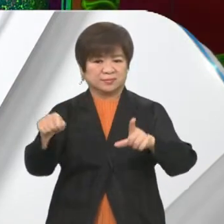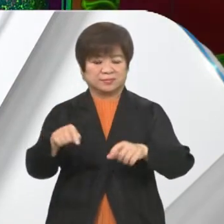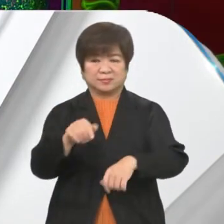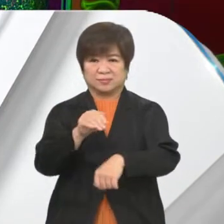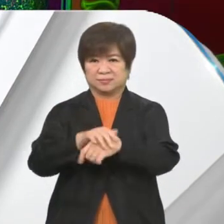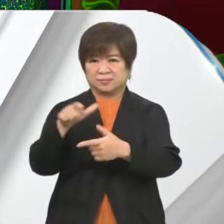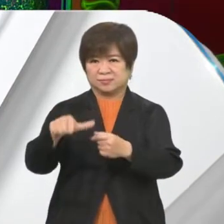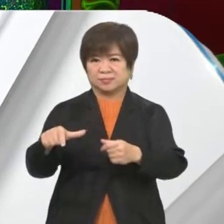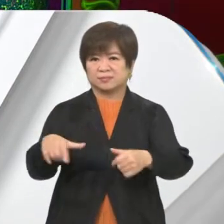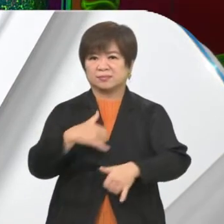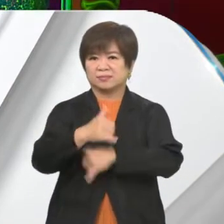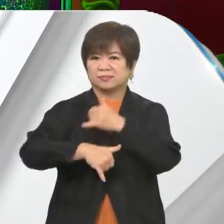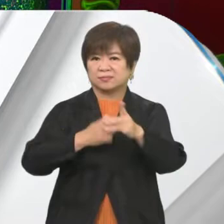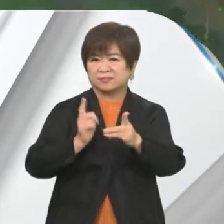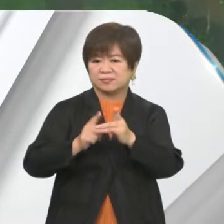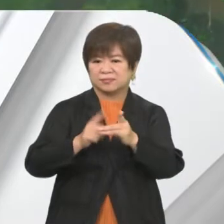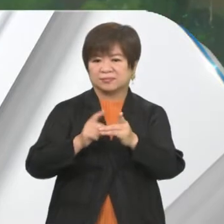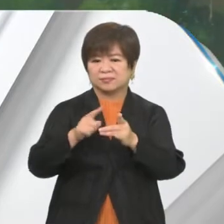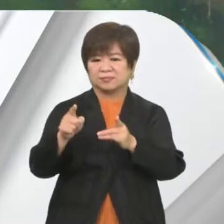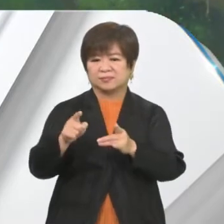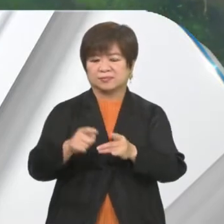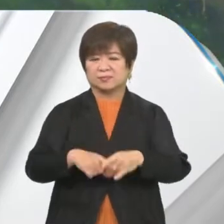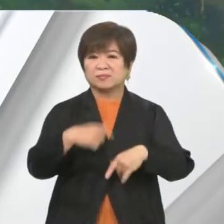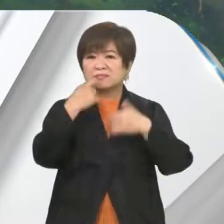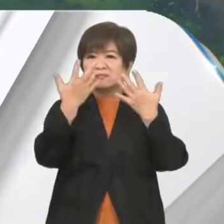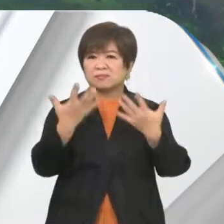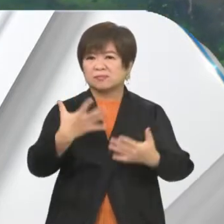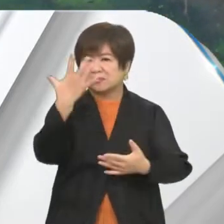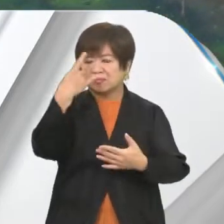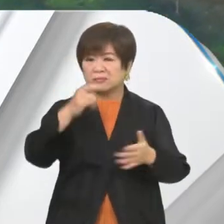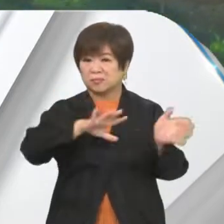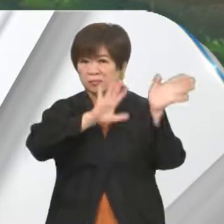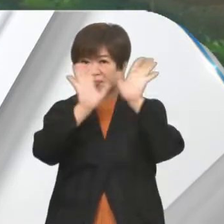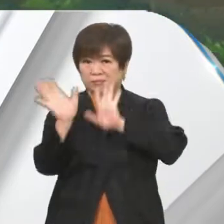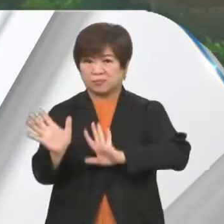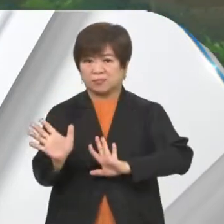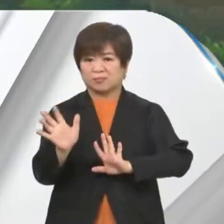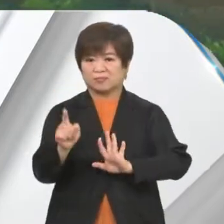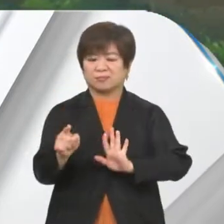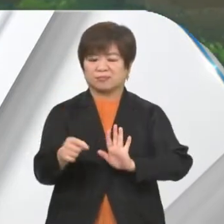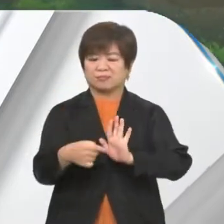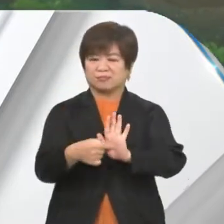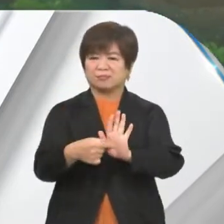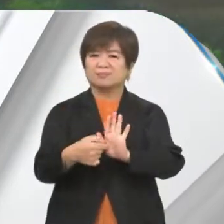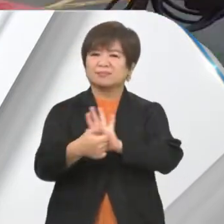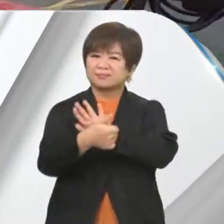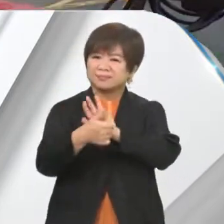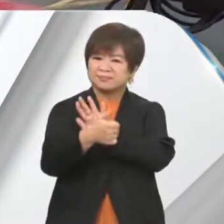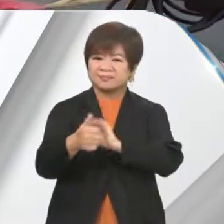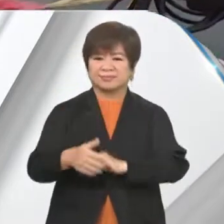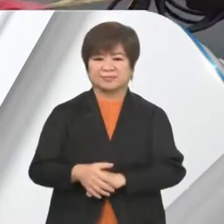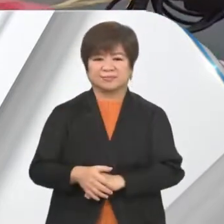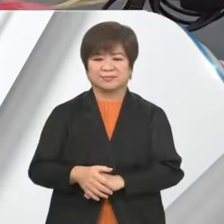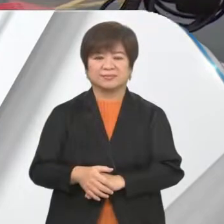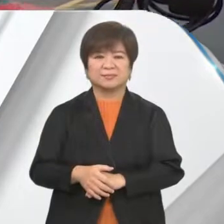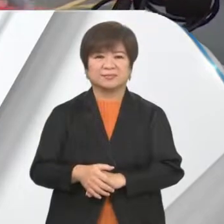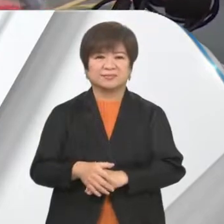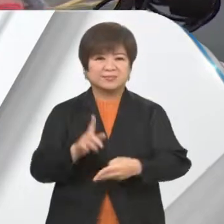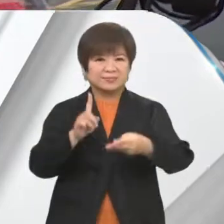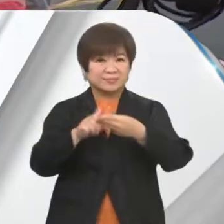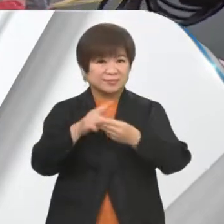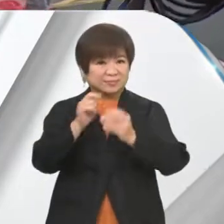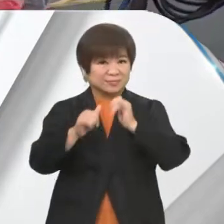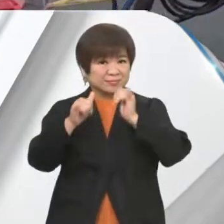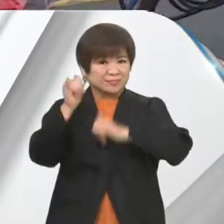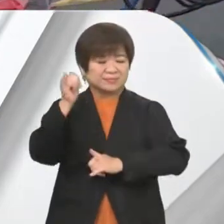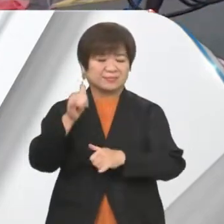佛雪芙琴的戏码来这边演出。 整个的戏码也是以爱情的故事为主